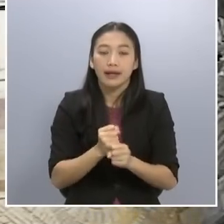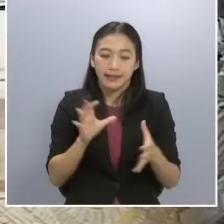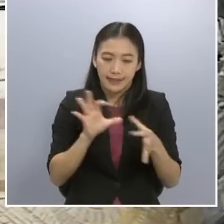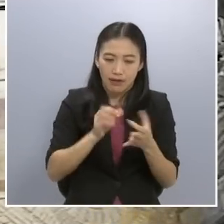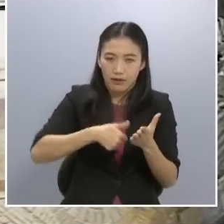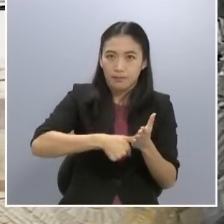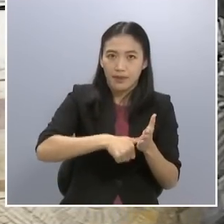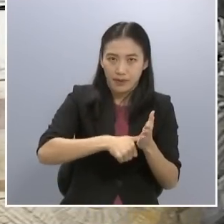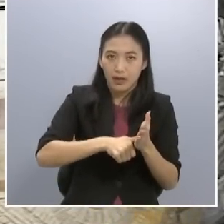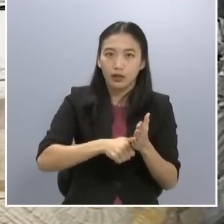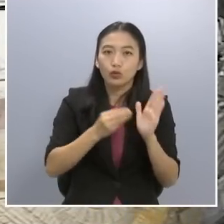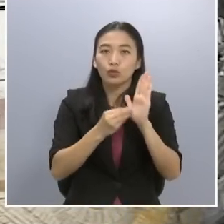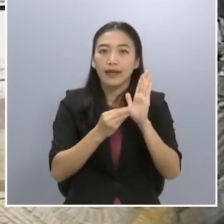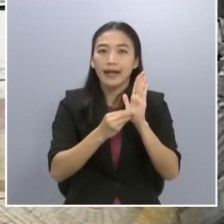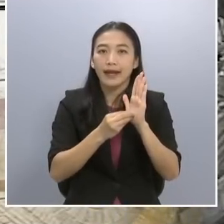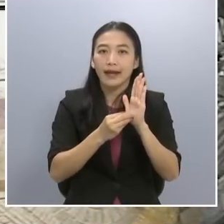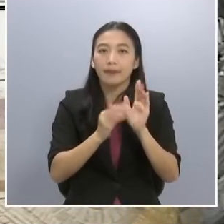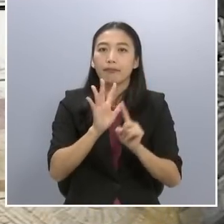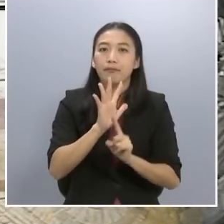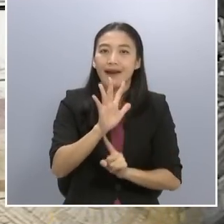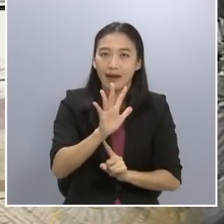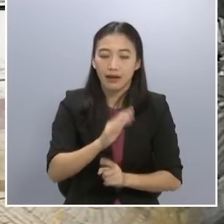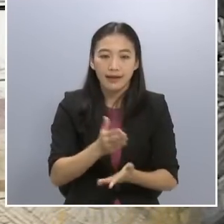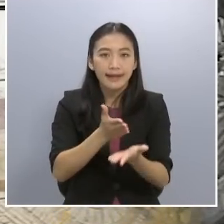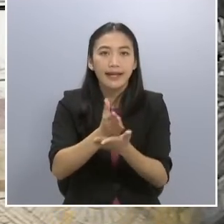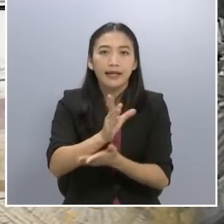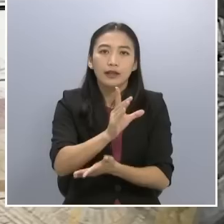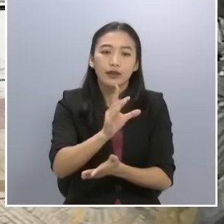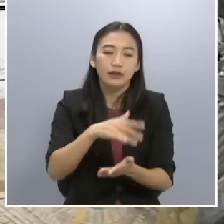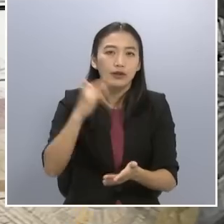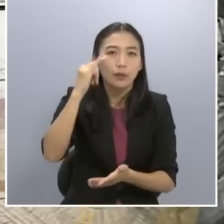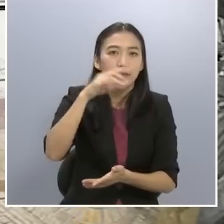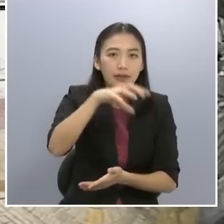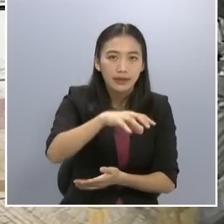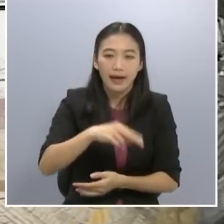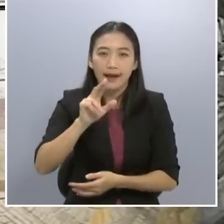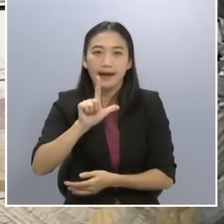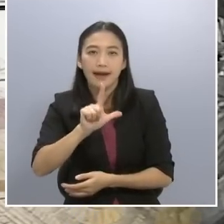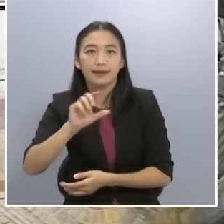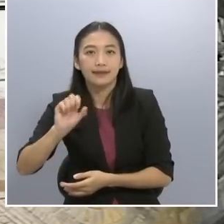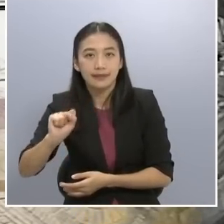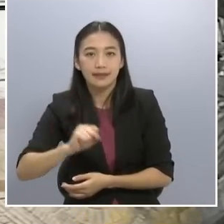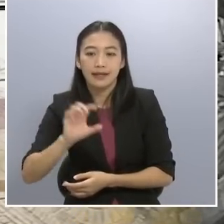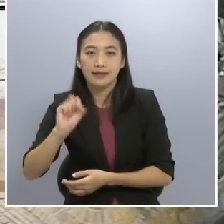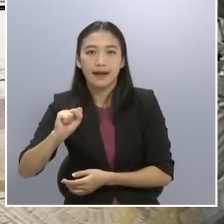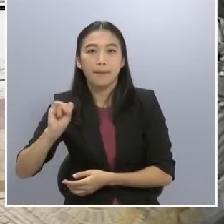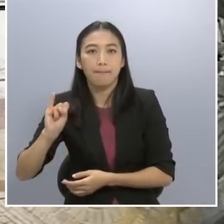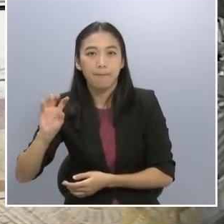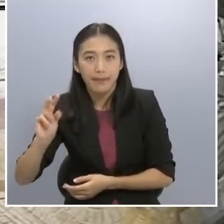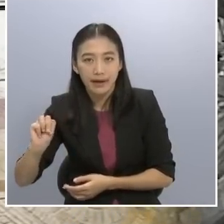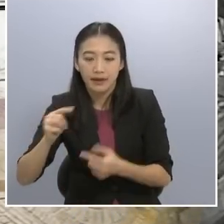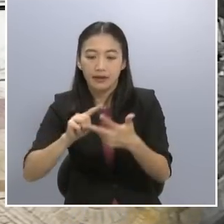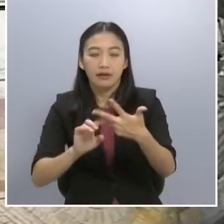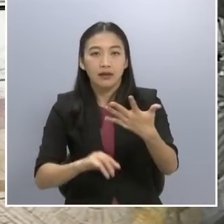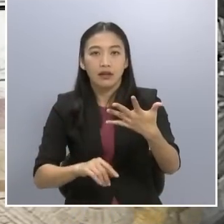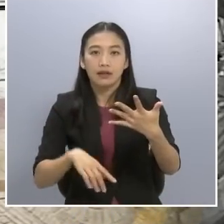หรือสพพ.กทม.5รับผิดชอบเขตดอนเมืองหลัก4สายไหมบางเขนบึงกลุ่มคันยาวลาดกระบังมีนบุรีคลองสามวา